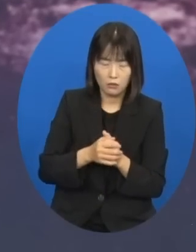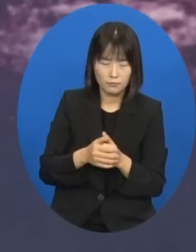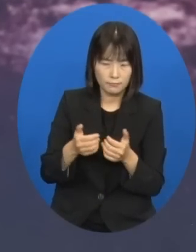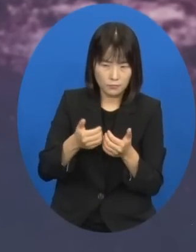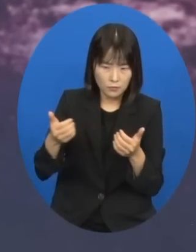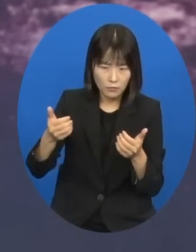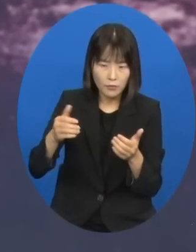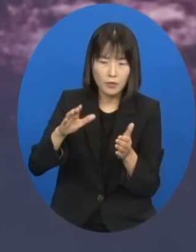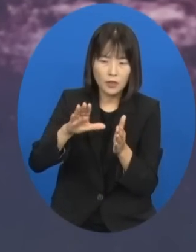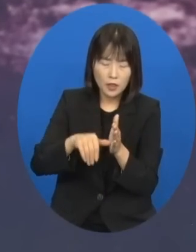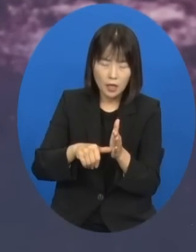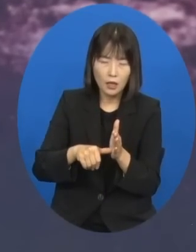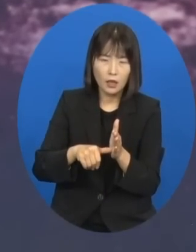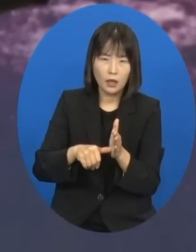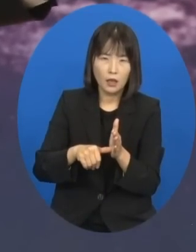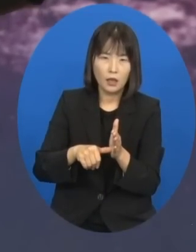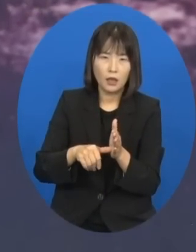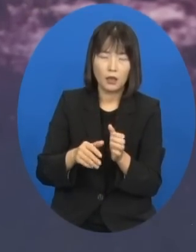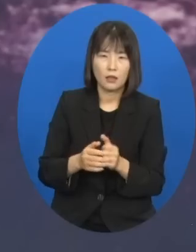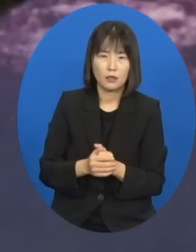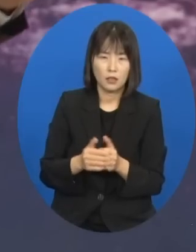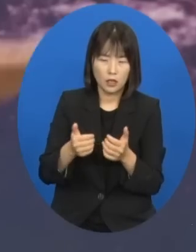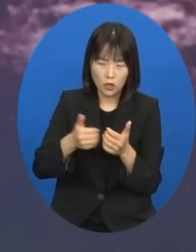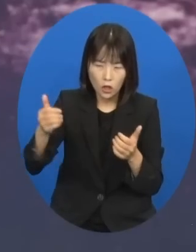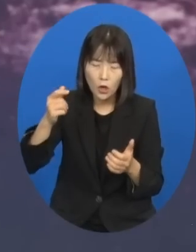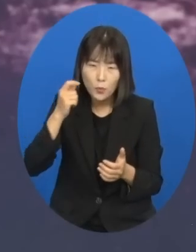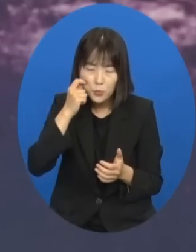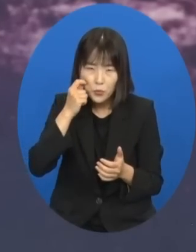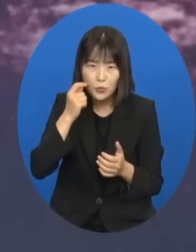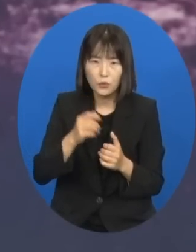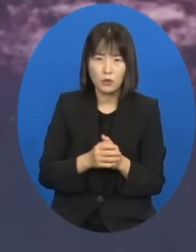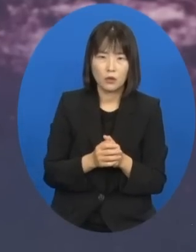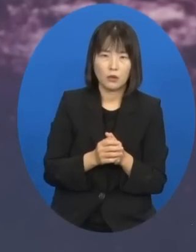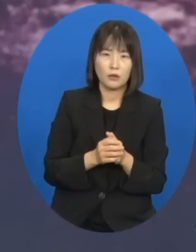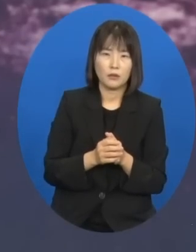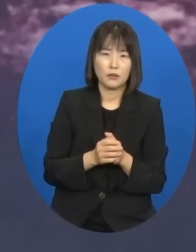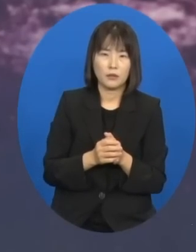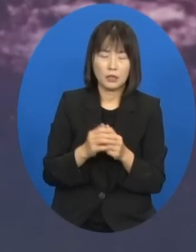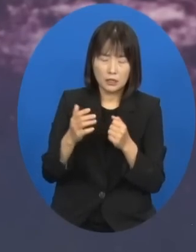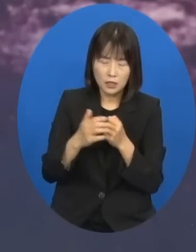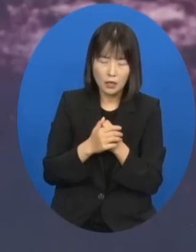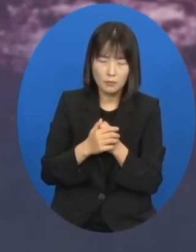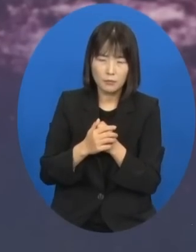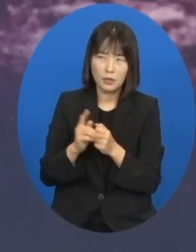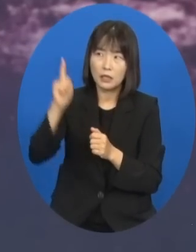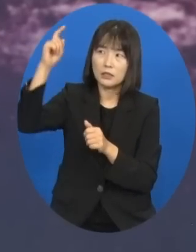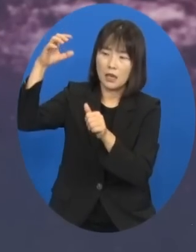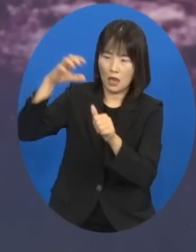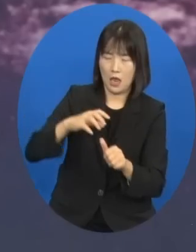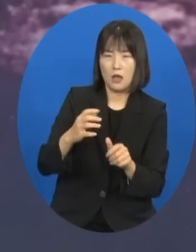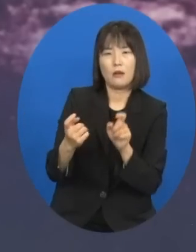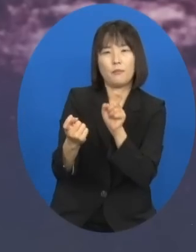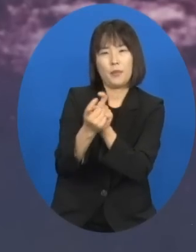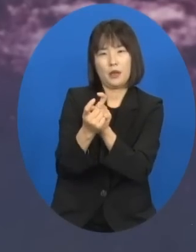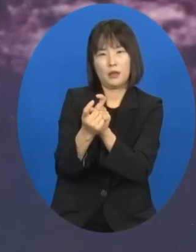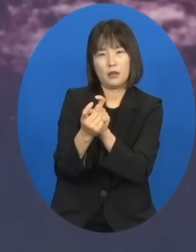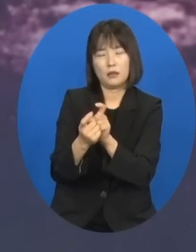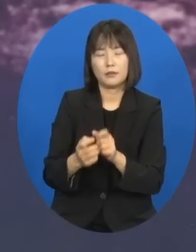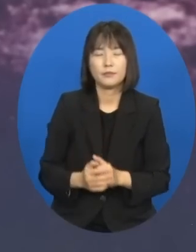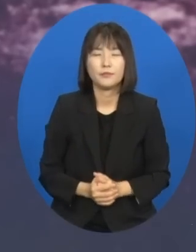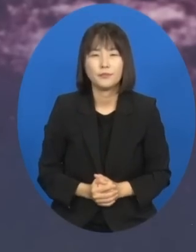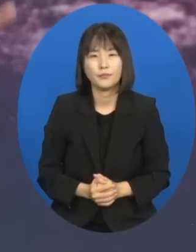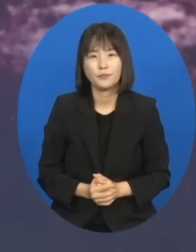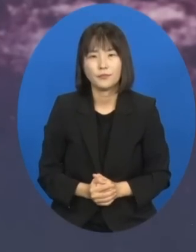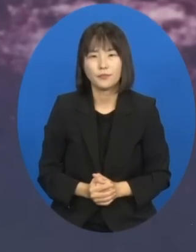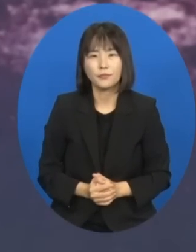못하고 머물지 말아야 할 곳에 머무르면서 그는 재앙을 만난 것입니다. 그러니까 지금 이런 인물들도 있다는 것을 여러분 아셔야